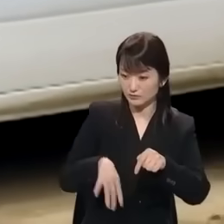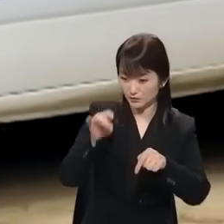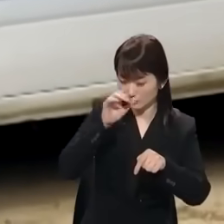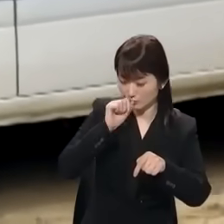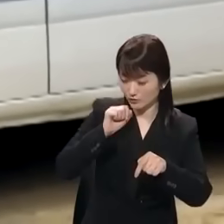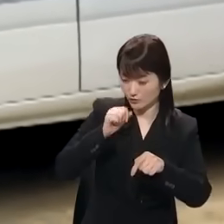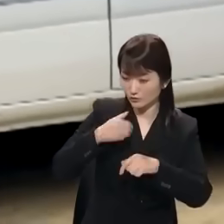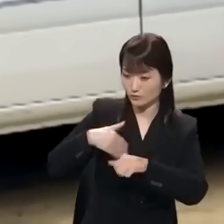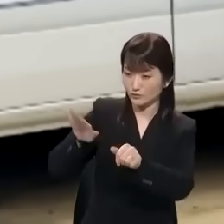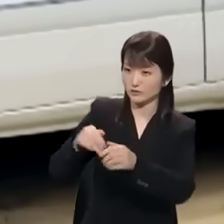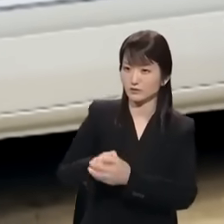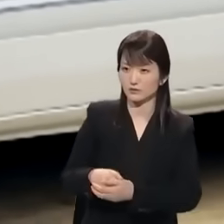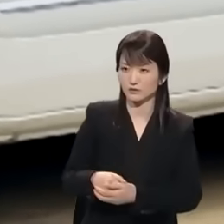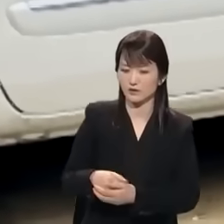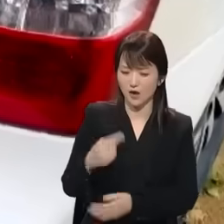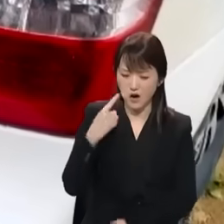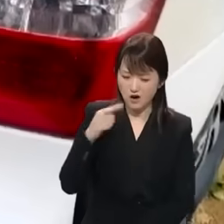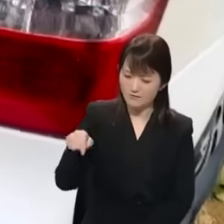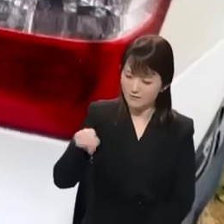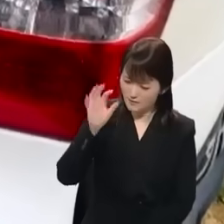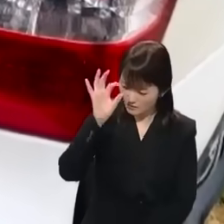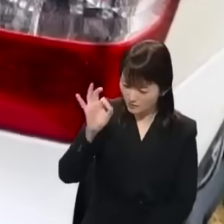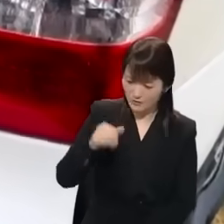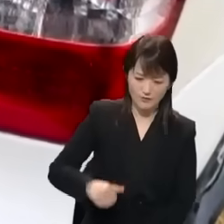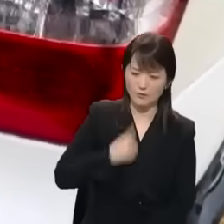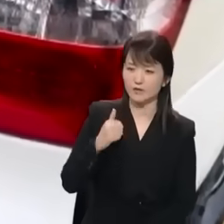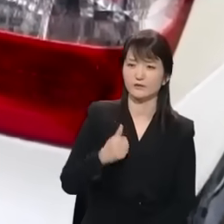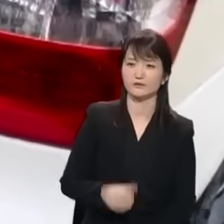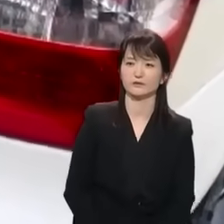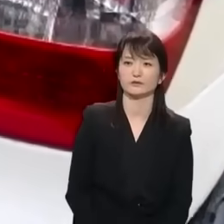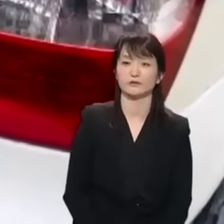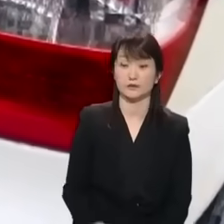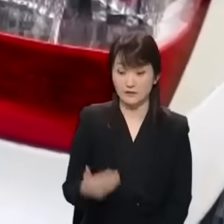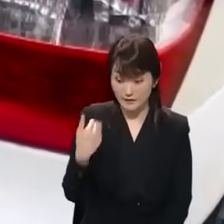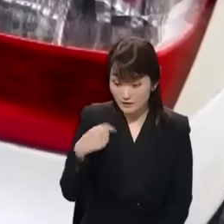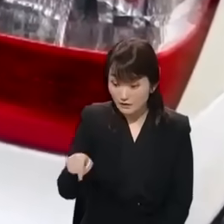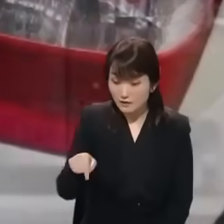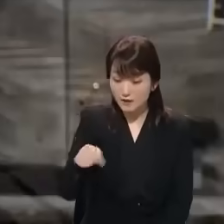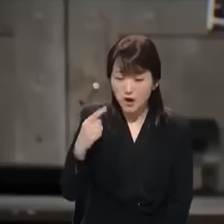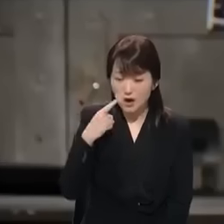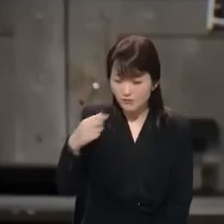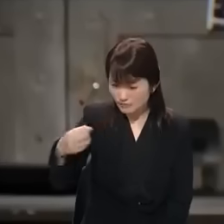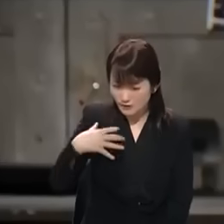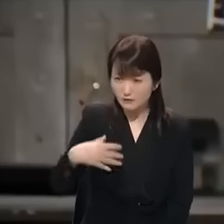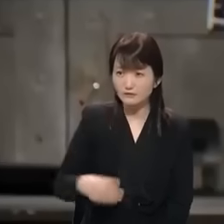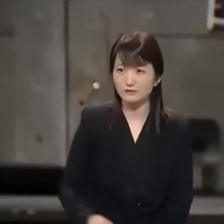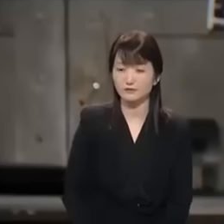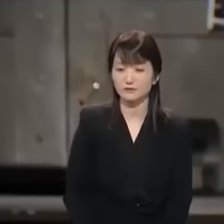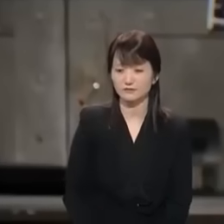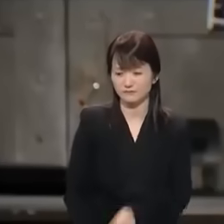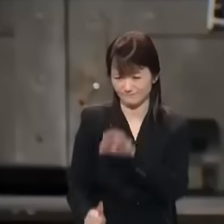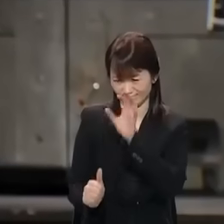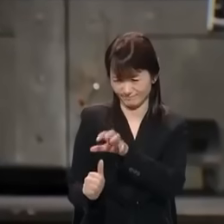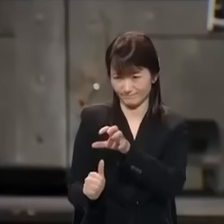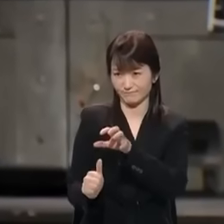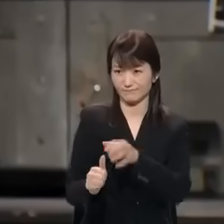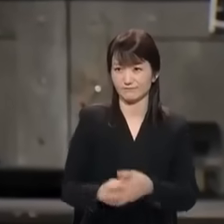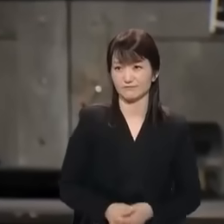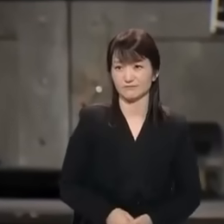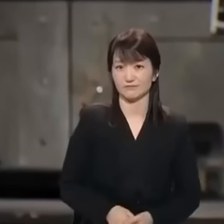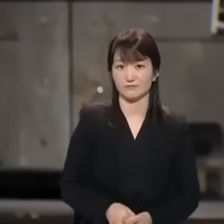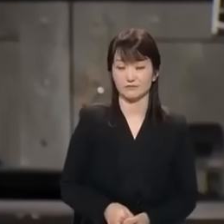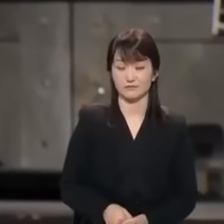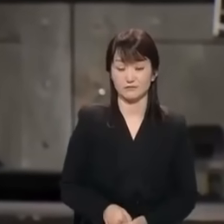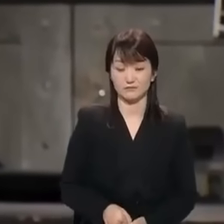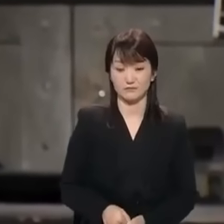거지로 걸 보고 나서는 화가 났다는 거예요 그러면서 뭐라고 했냐면 아까 왜 거짓말 했냐라고 호통을 쳤다는 거예요 사실 호통 치면 안